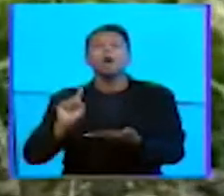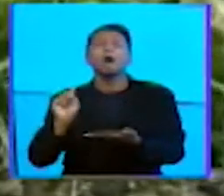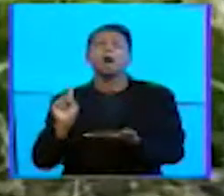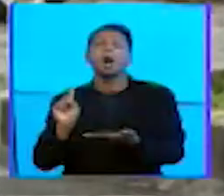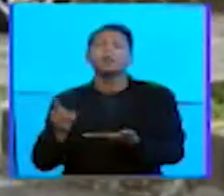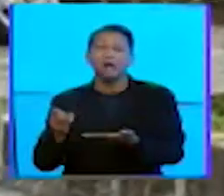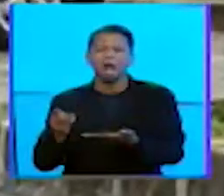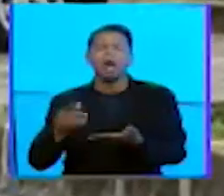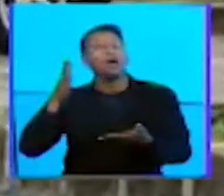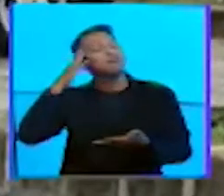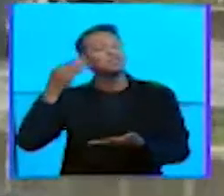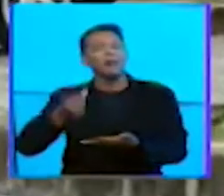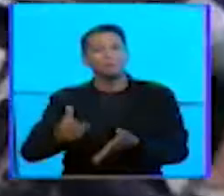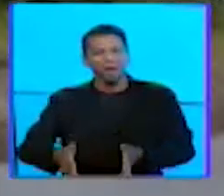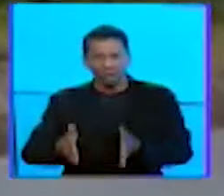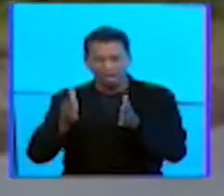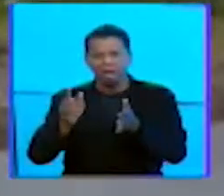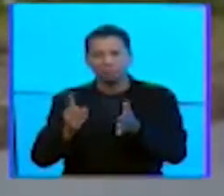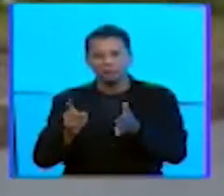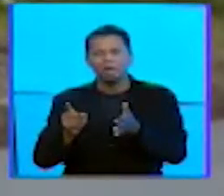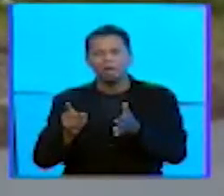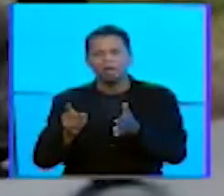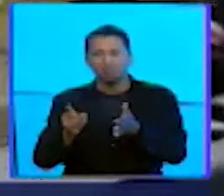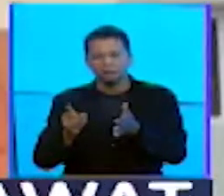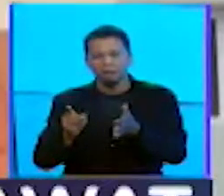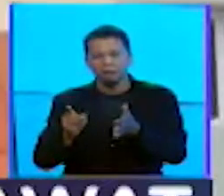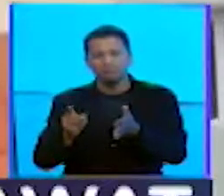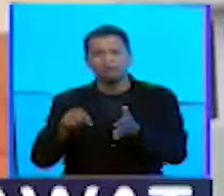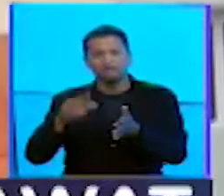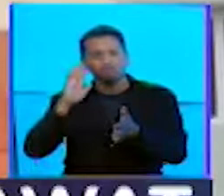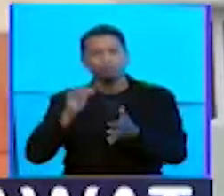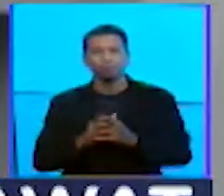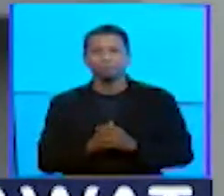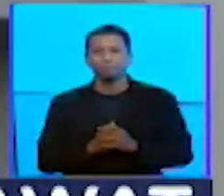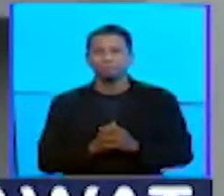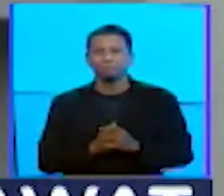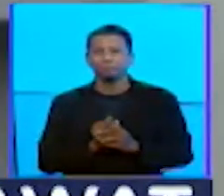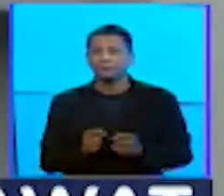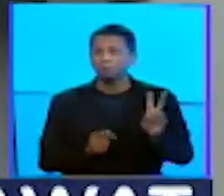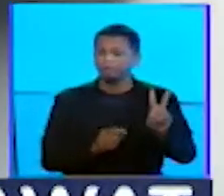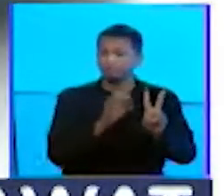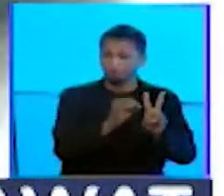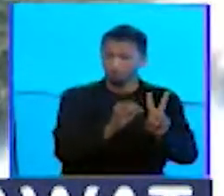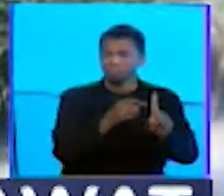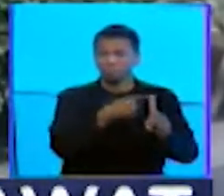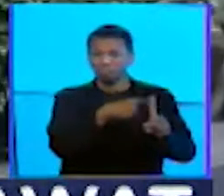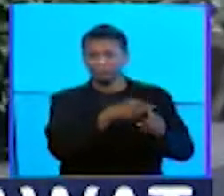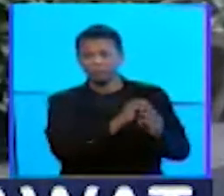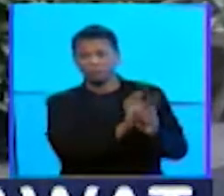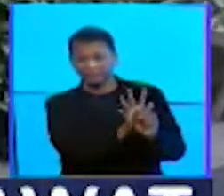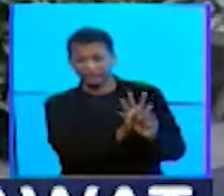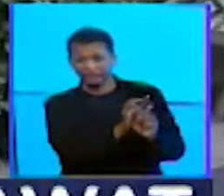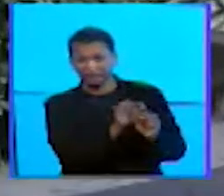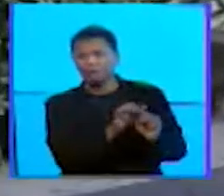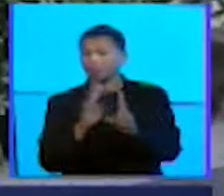yang menginap. Dari 20 orang yang terpapar virus corona, 14 orang dirawat di RSUD Dewi Sartika. Juga perlu